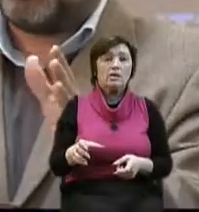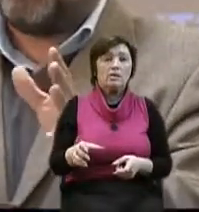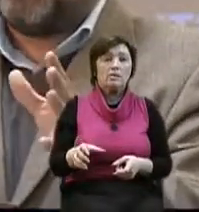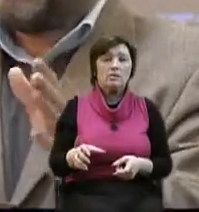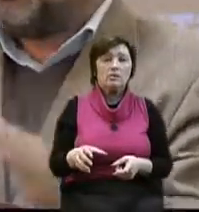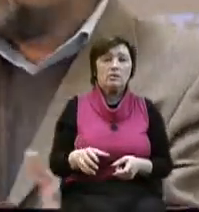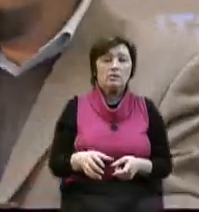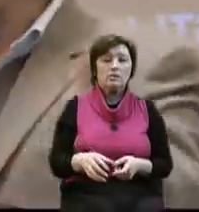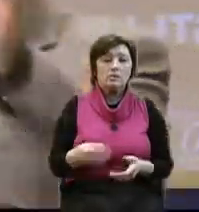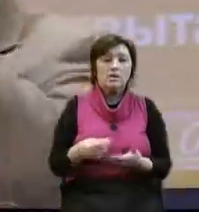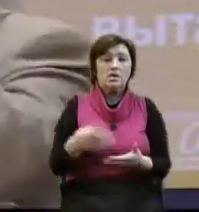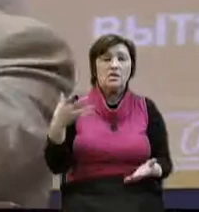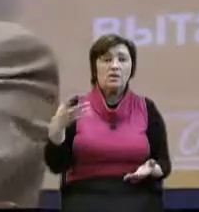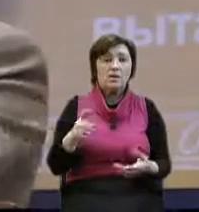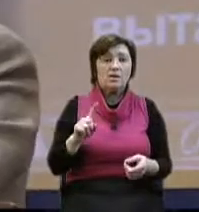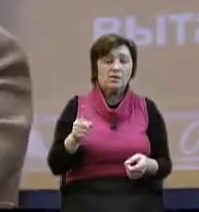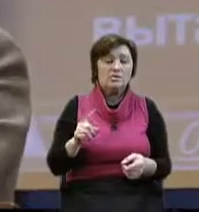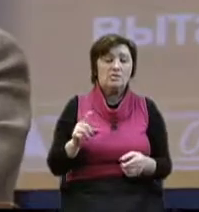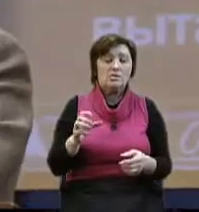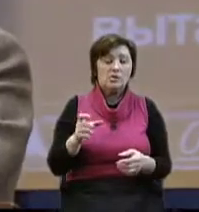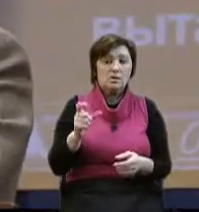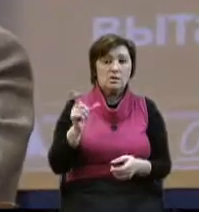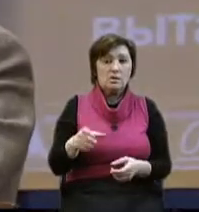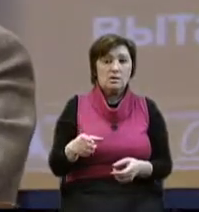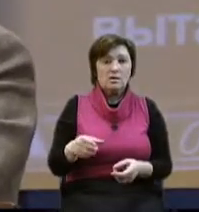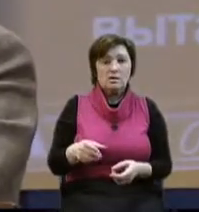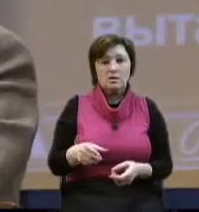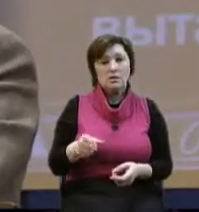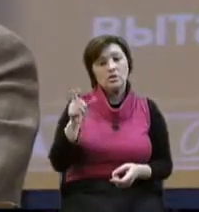подобию Божию, а овца создана как овца.